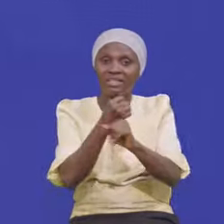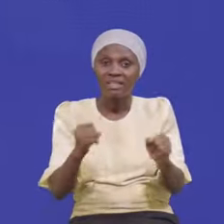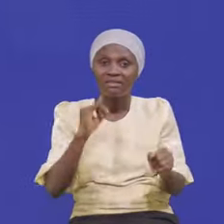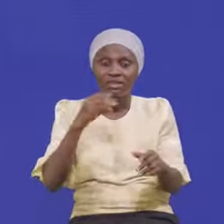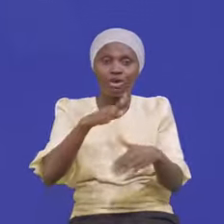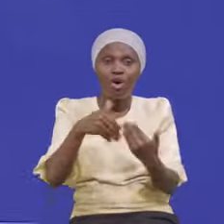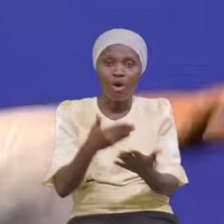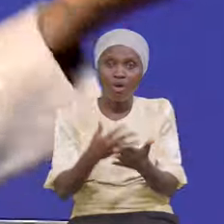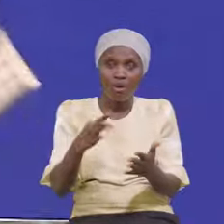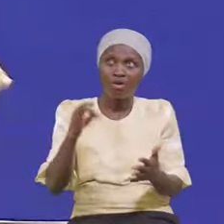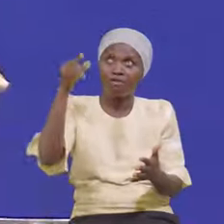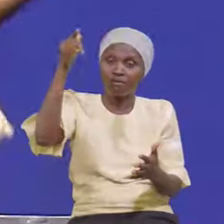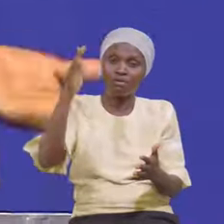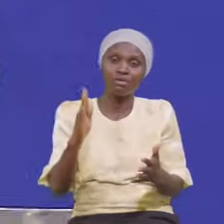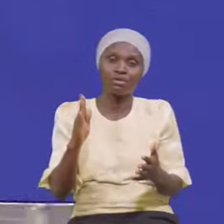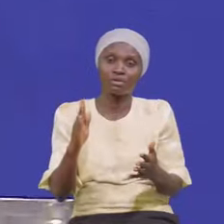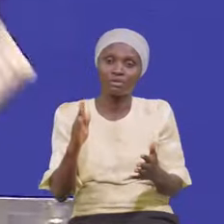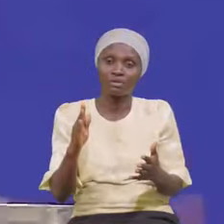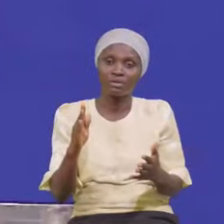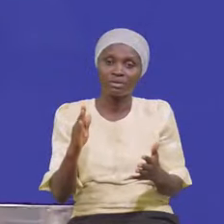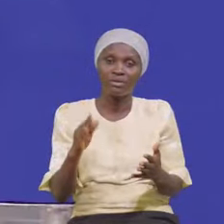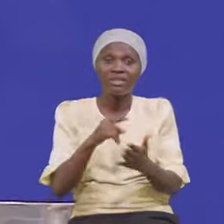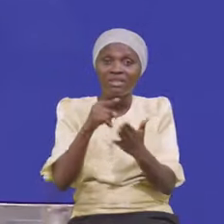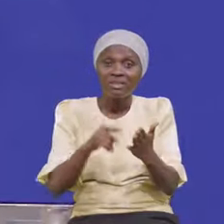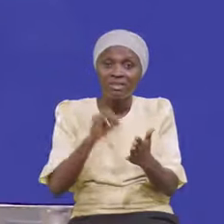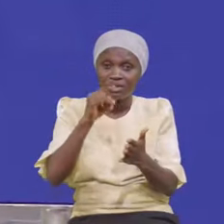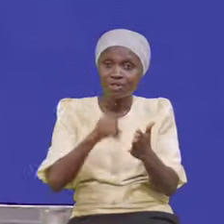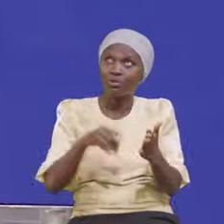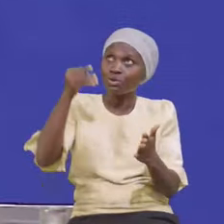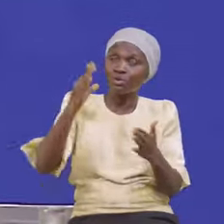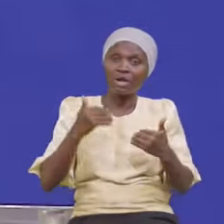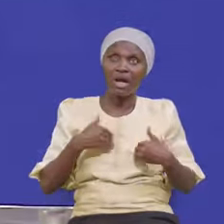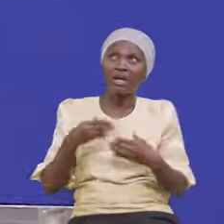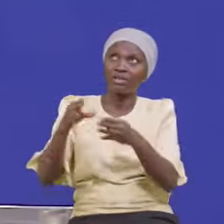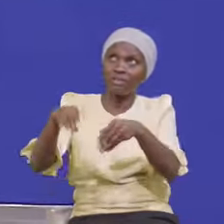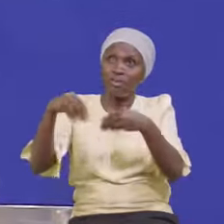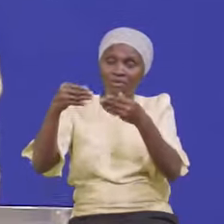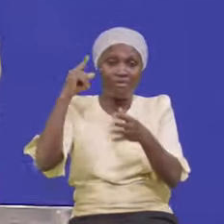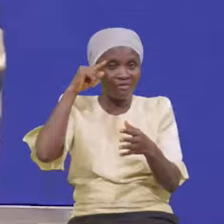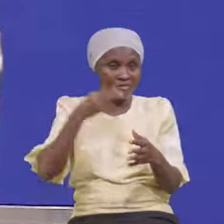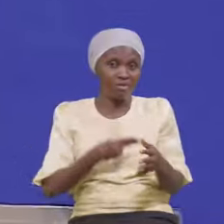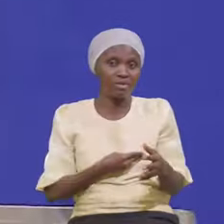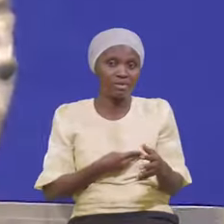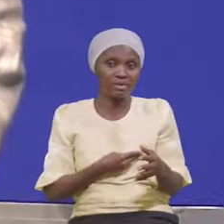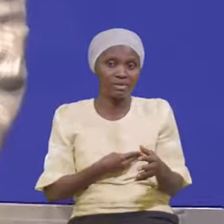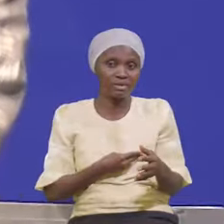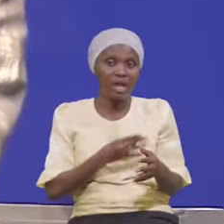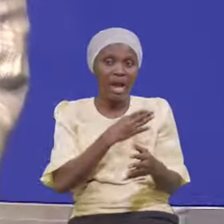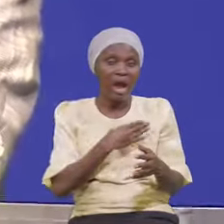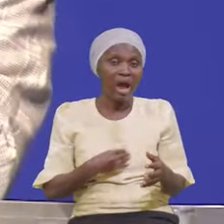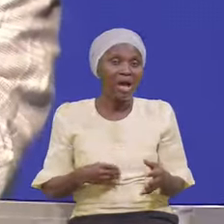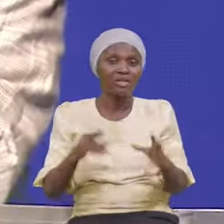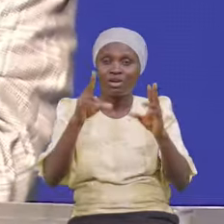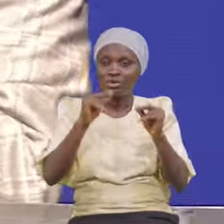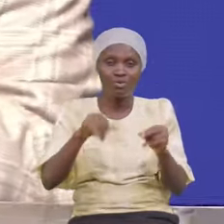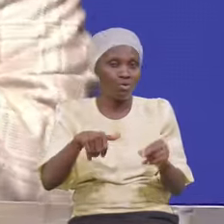of God. రక్షణ దేవుని యొక్క కుమారుడి వలన. This is what God has provided for us. దేవుడి రీతిగా మనకు అనుగ్రహించాడు. And there's no way